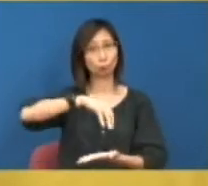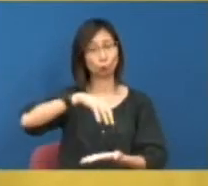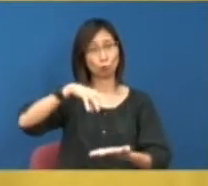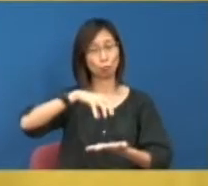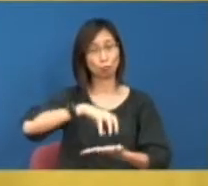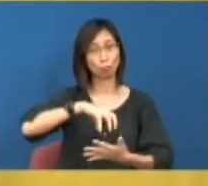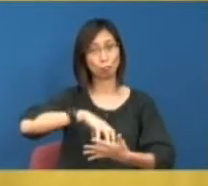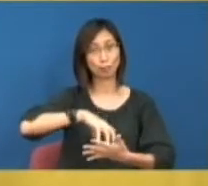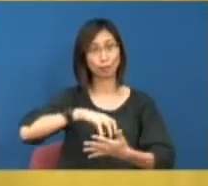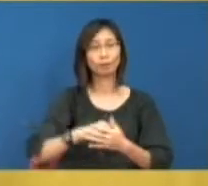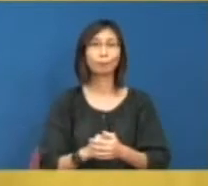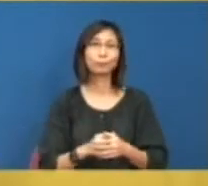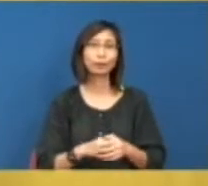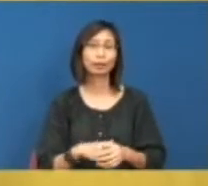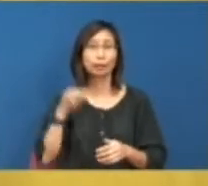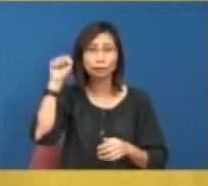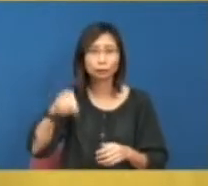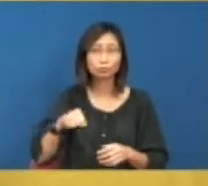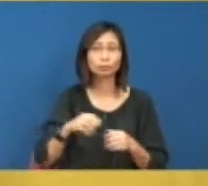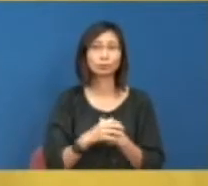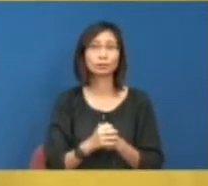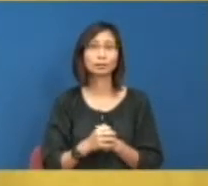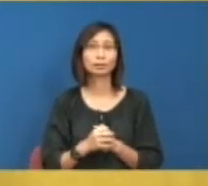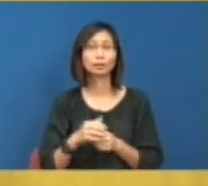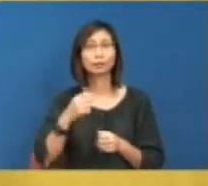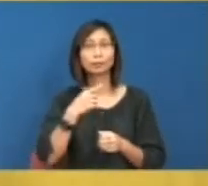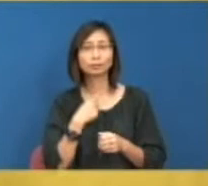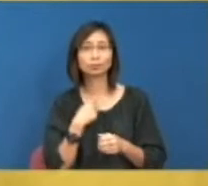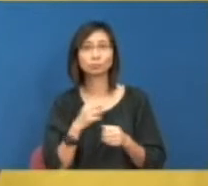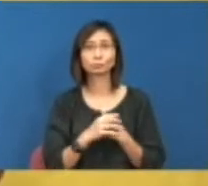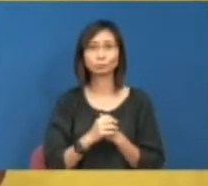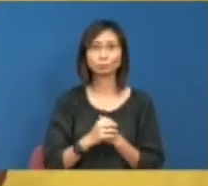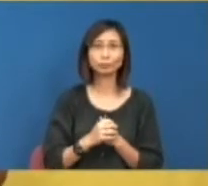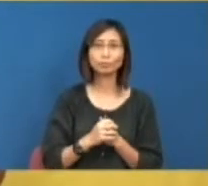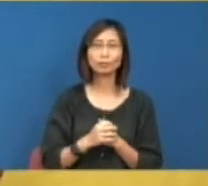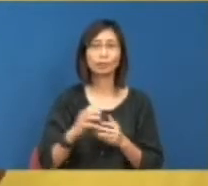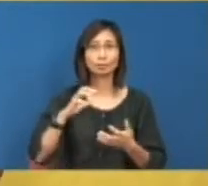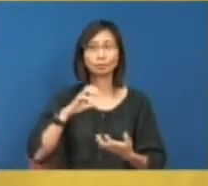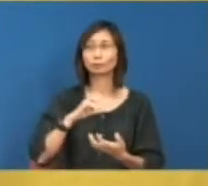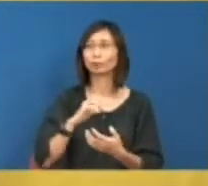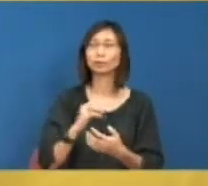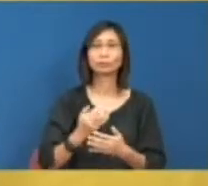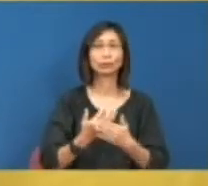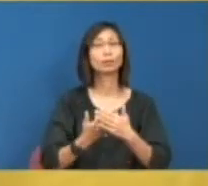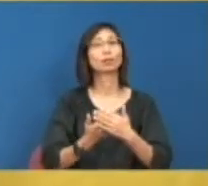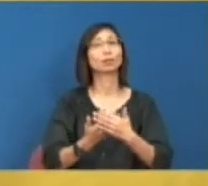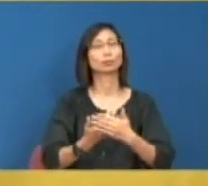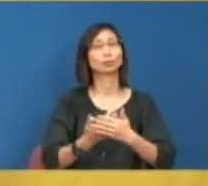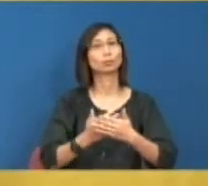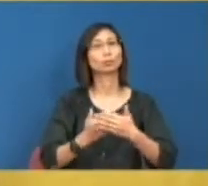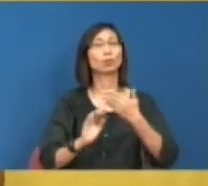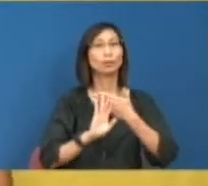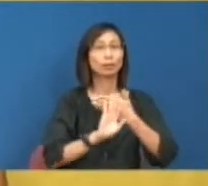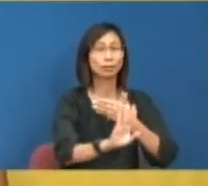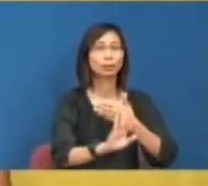融入佢哋入去到呢一個即係所謂 後遊行的活動。我覺得其實個解